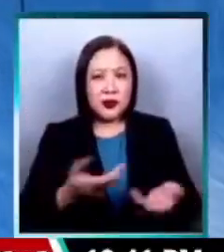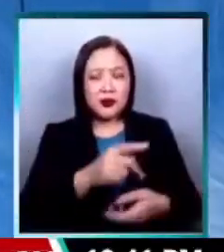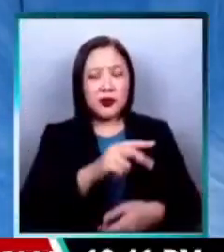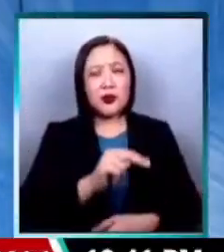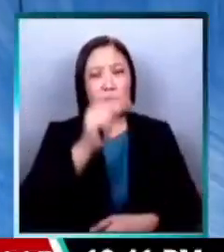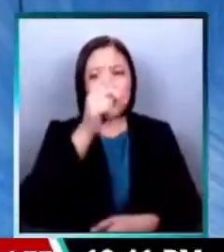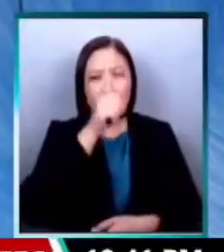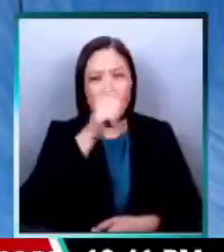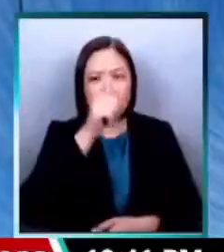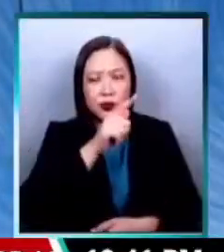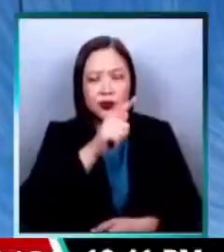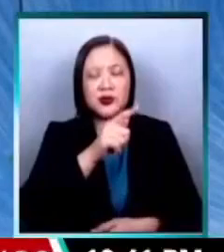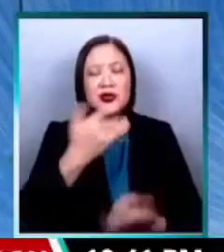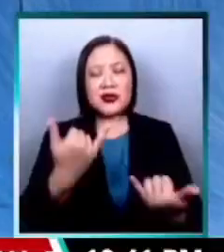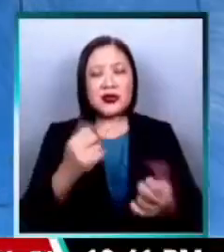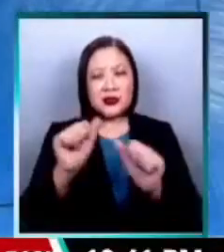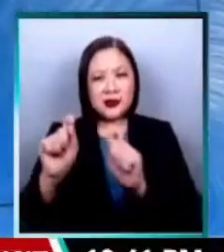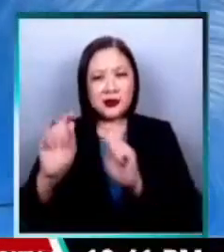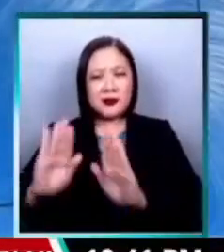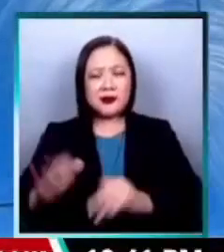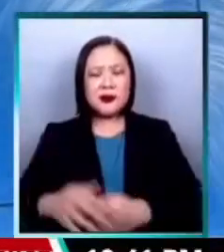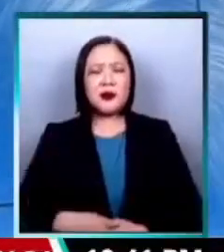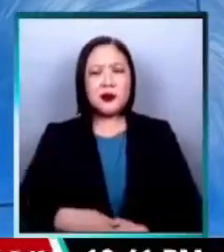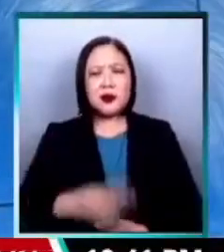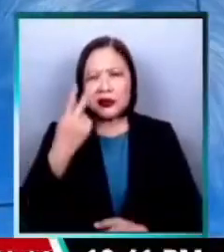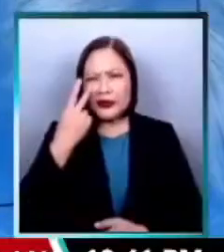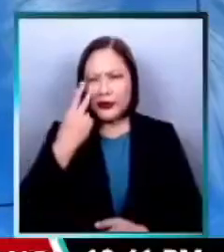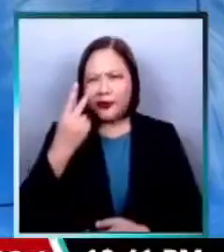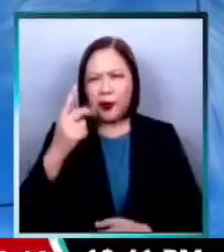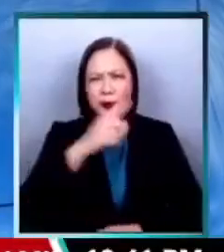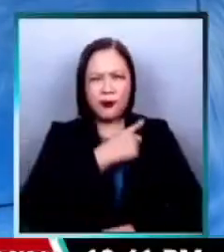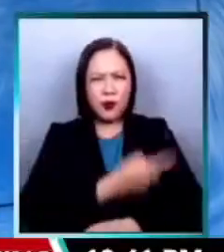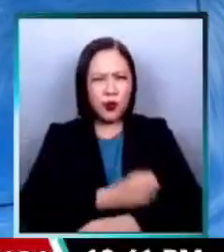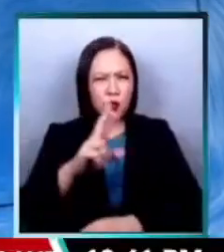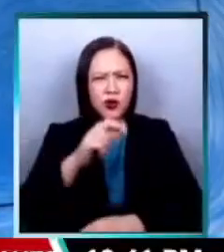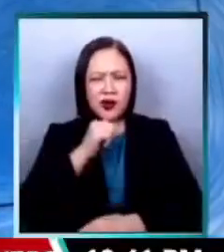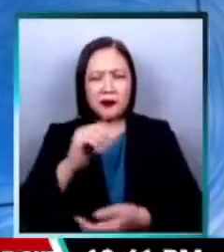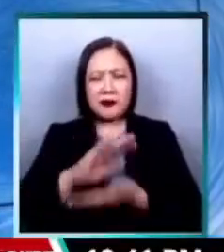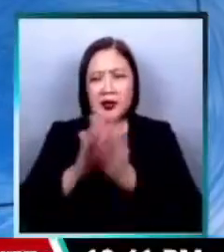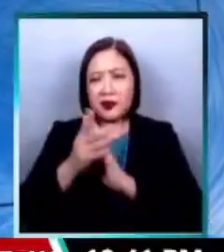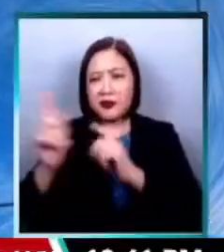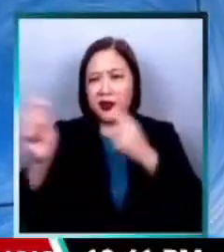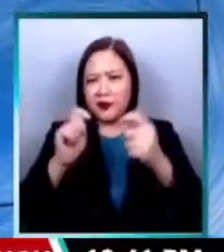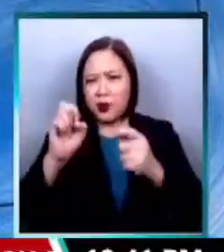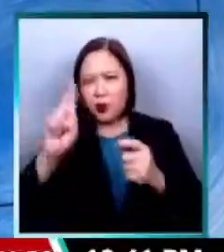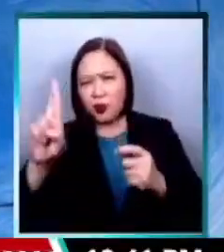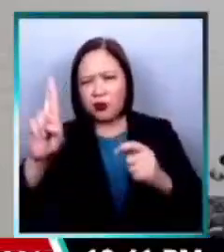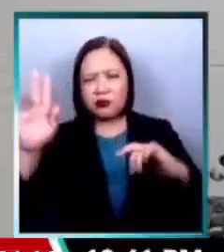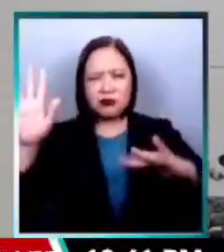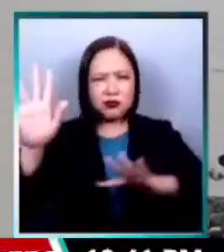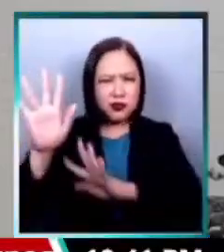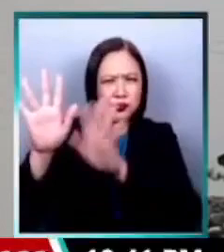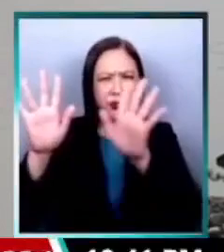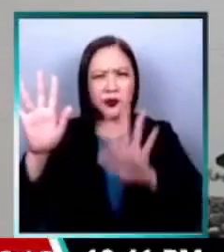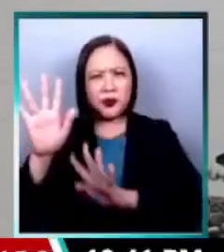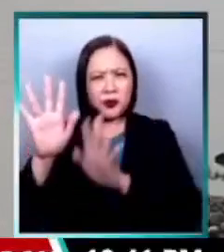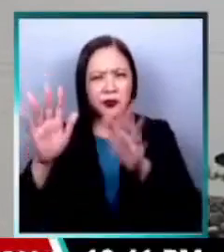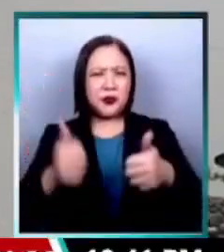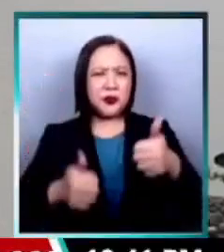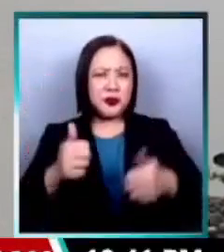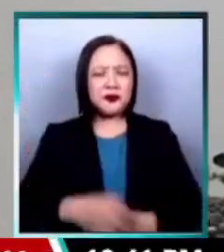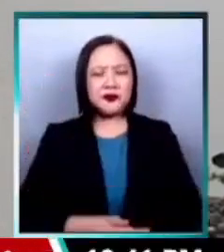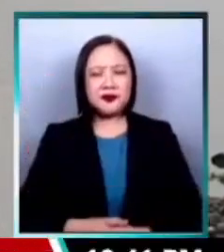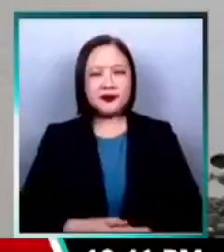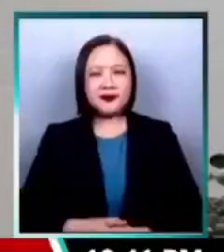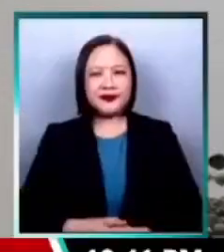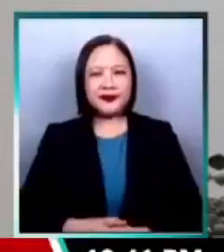sa weekend. Binabantayan kung lalakas ito bilang bagyo o hahatak ng habagat. Mula sa GMA